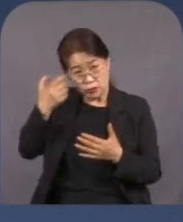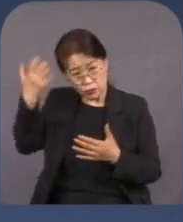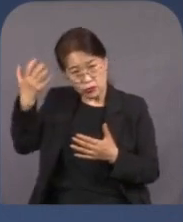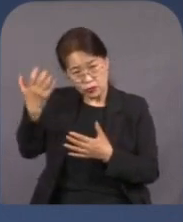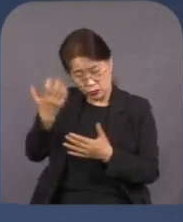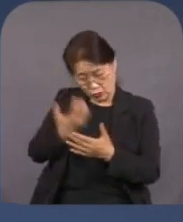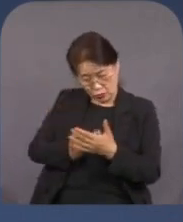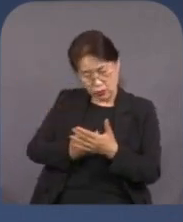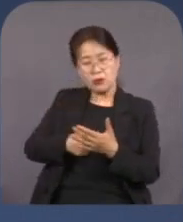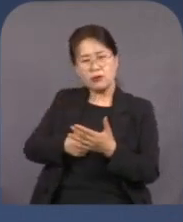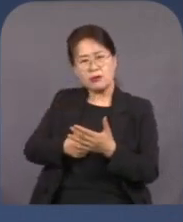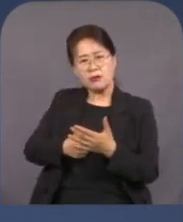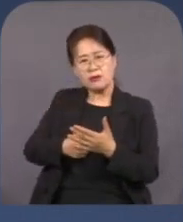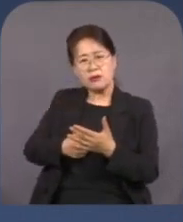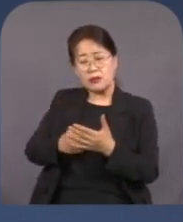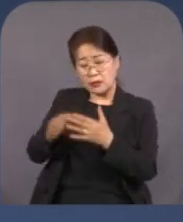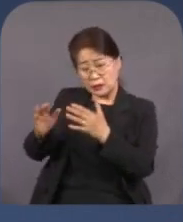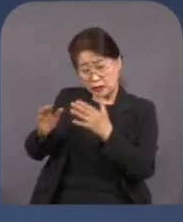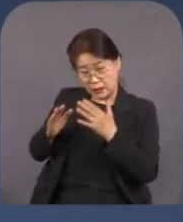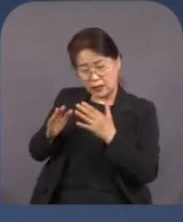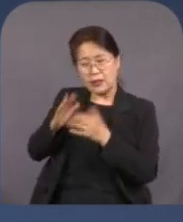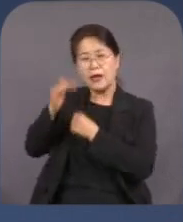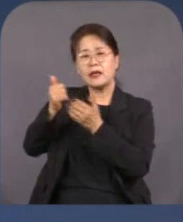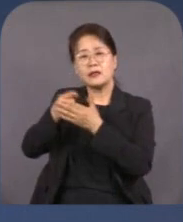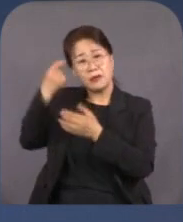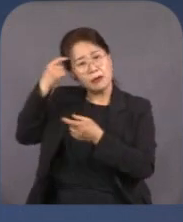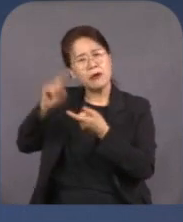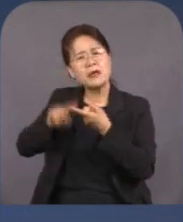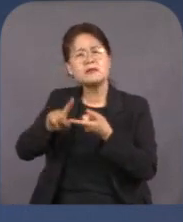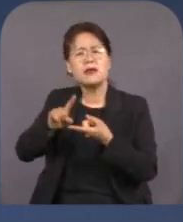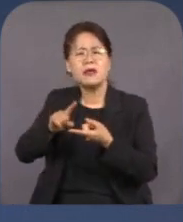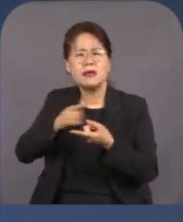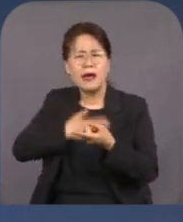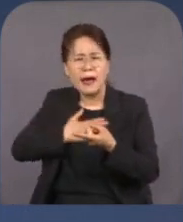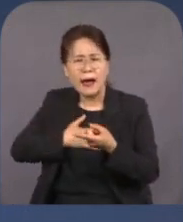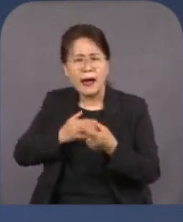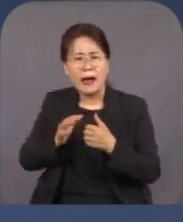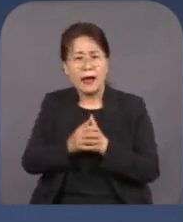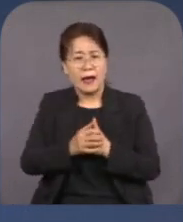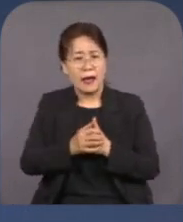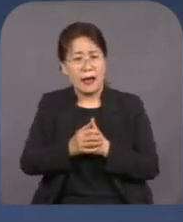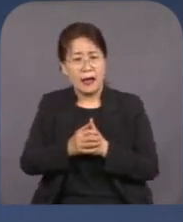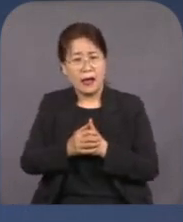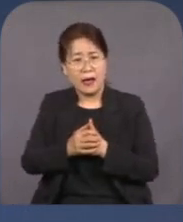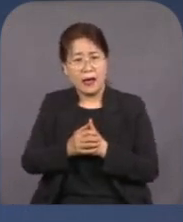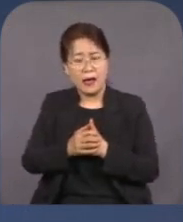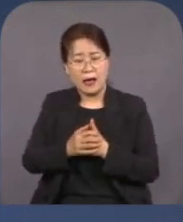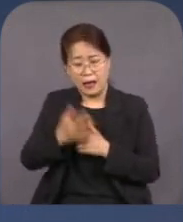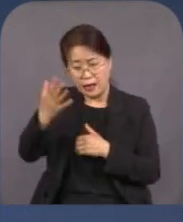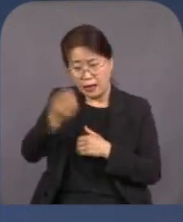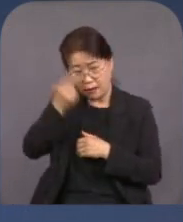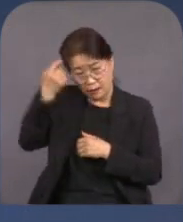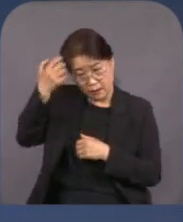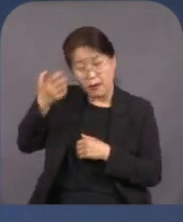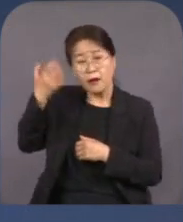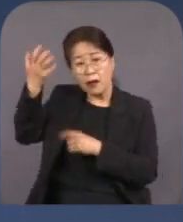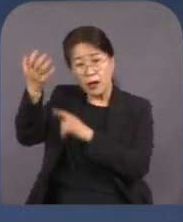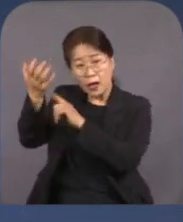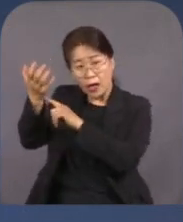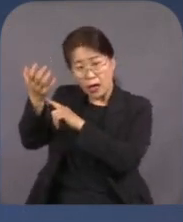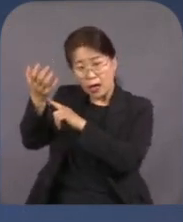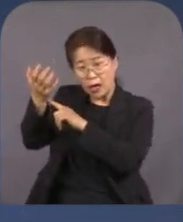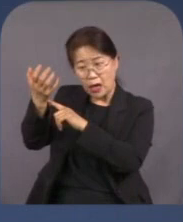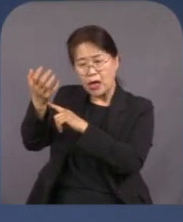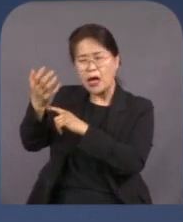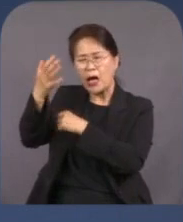있는지 알고 계세요 하나님은 왜냐하면 성령님은 하나님 아버지의 모든 것을 깊은 것까지라도 통달하고 계신